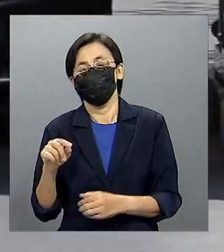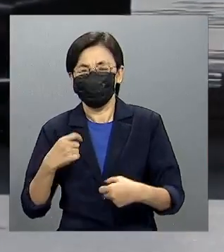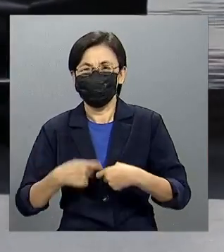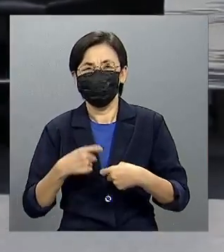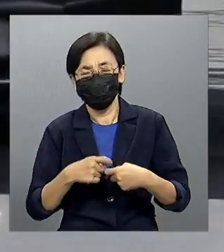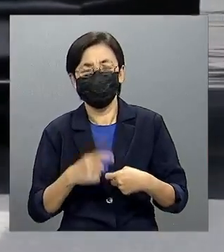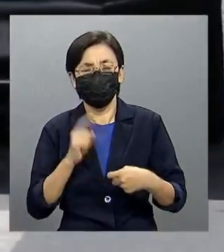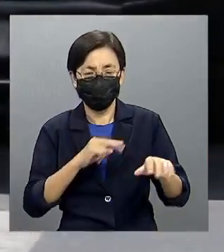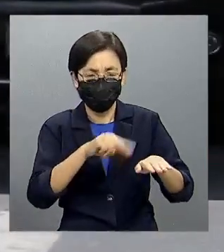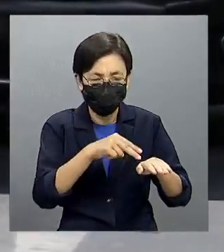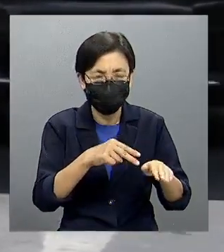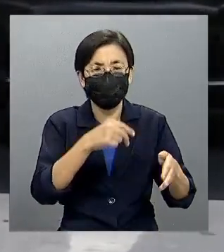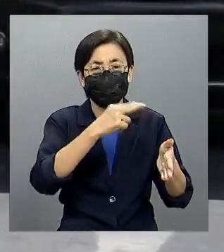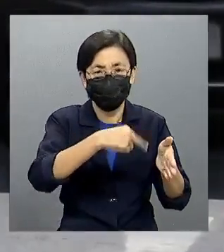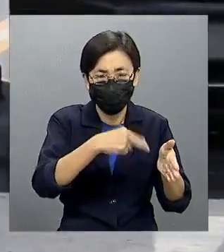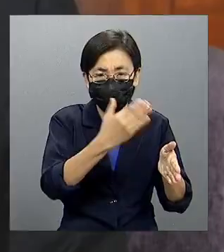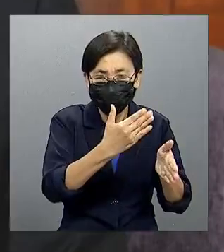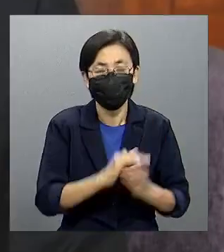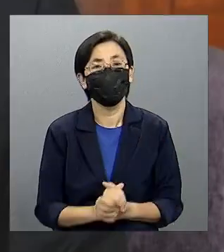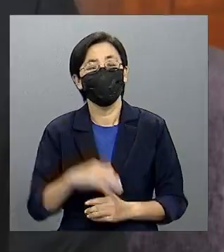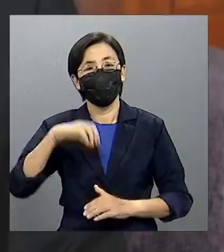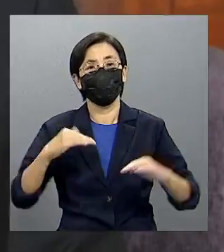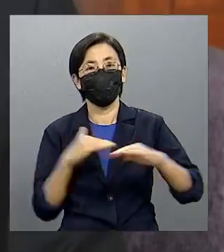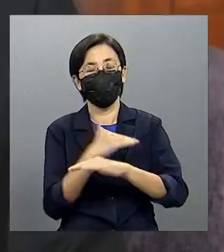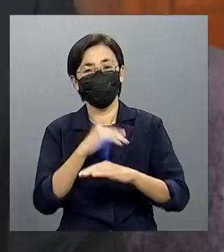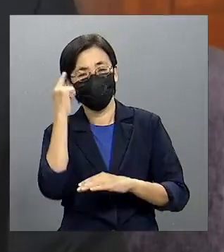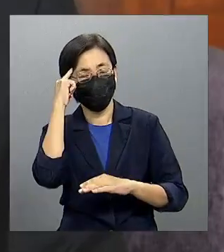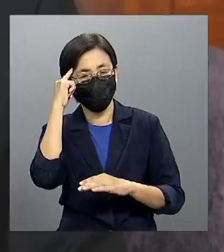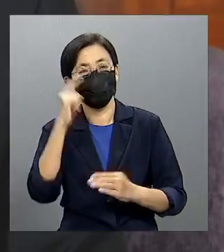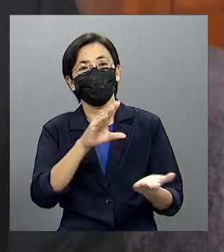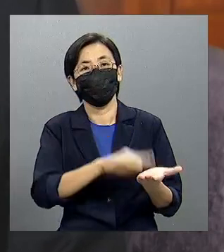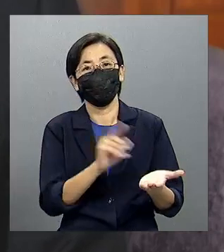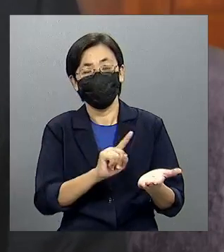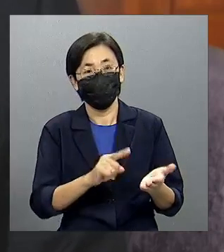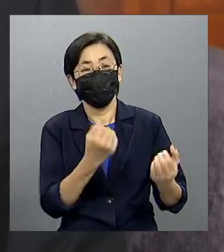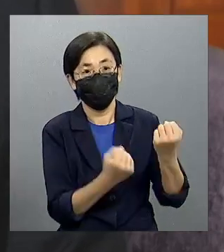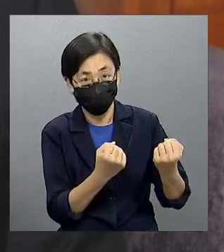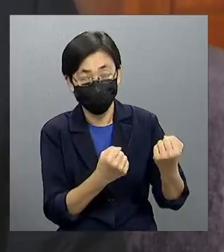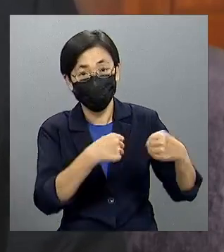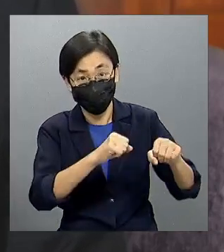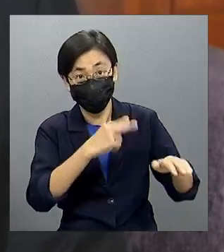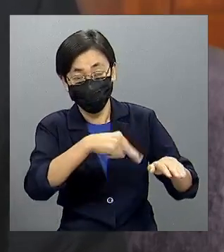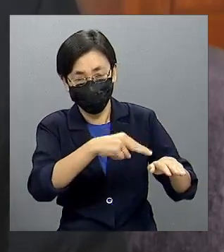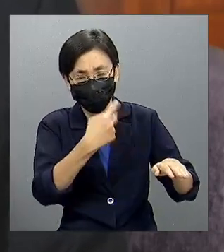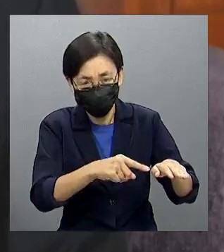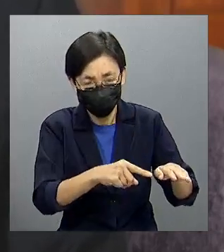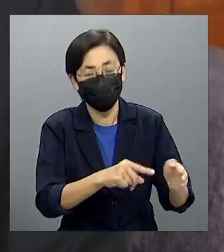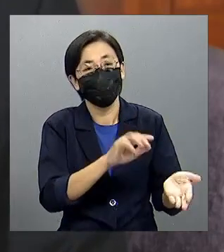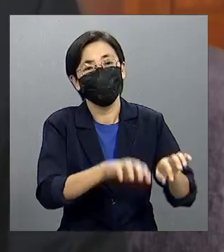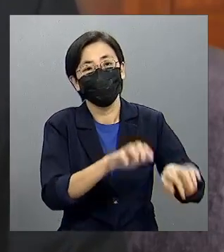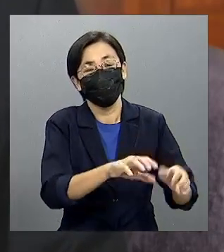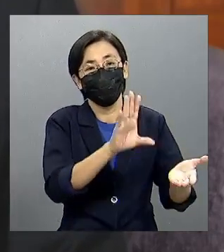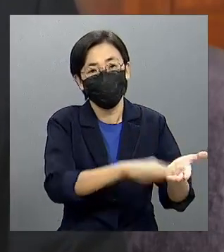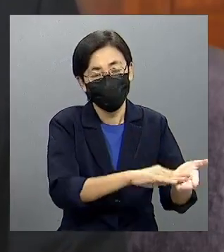ทางบกก็เลยพัฒนาระบบการเชื่อมต่อข้อมูลระหว่างสถานตรวจสภาพเอกชนกับหน่วยรับบริการชำระภาษีก็